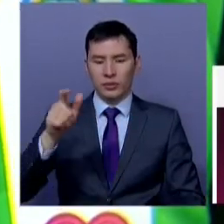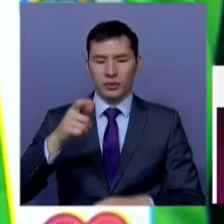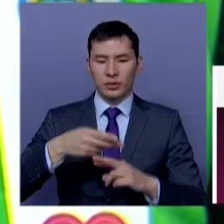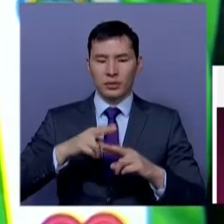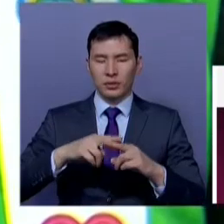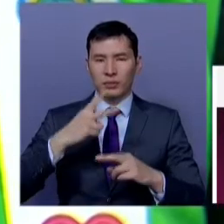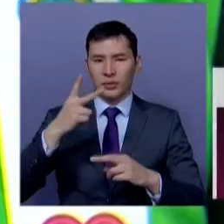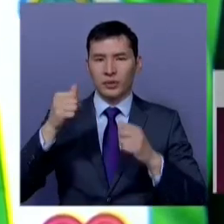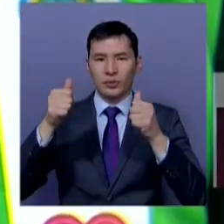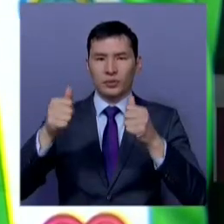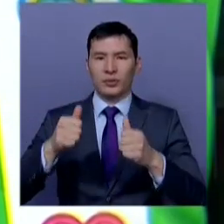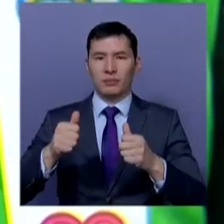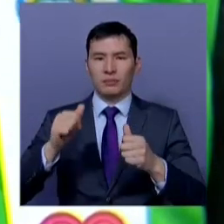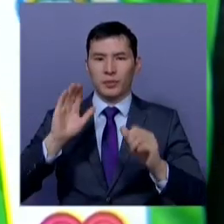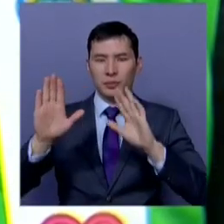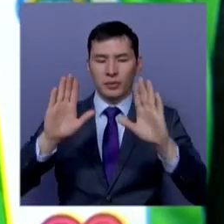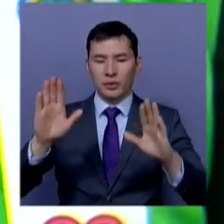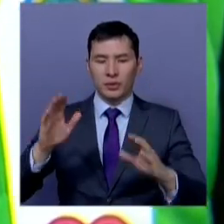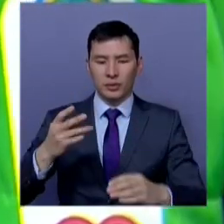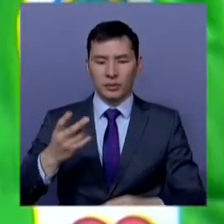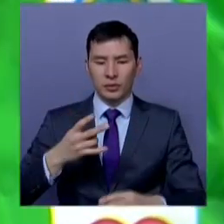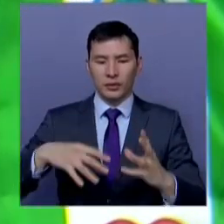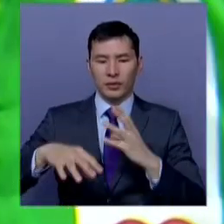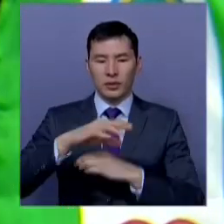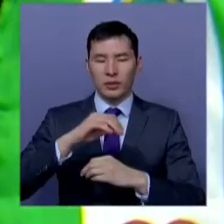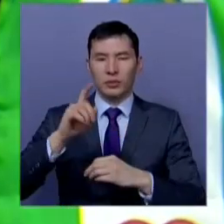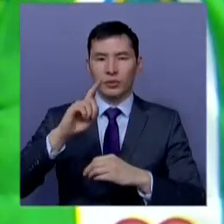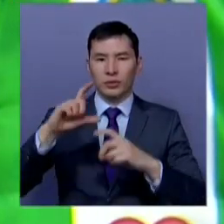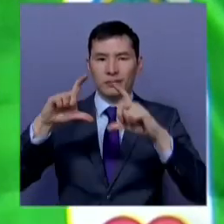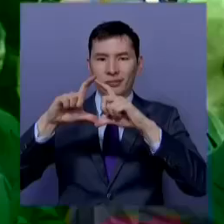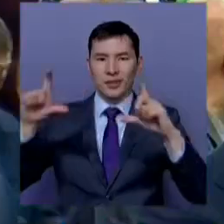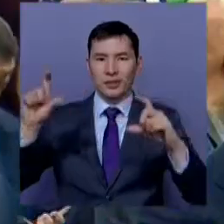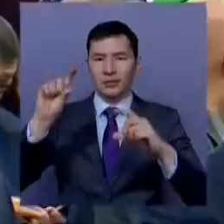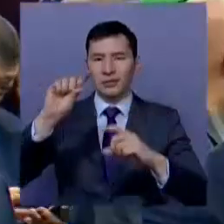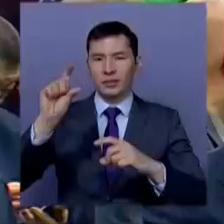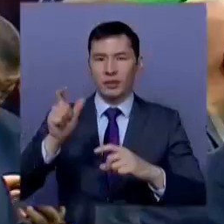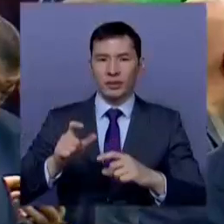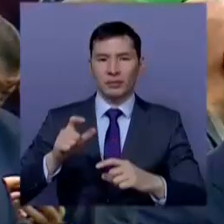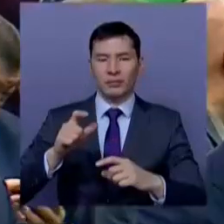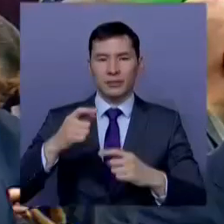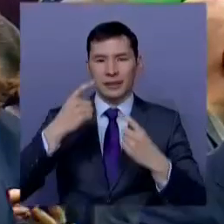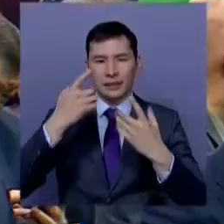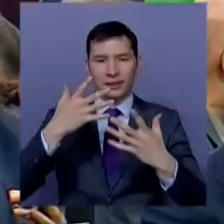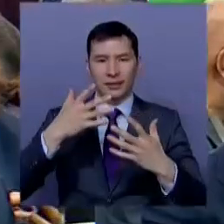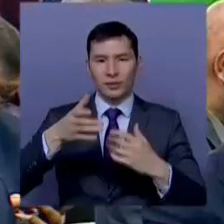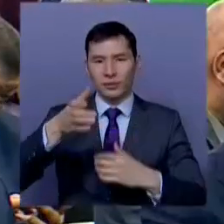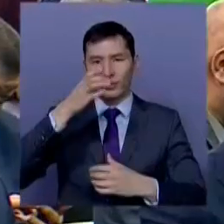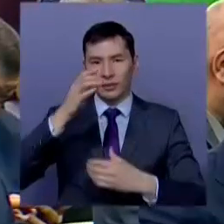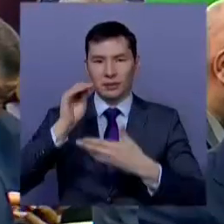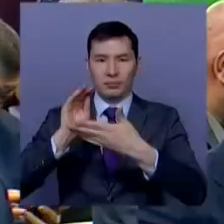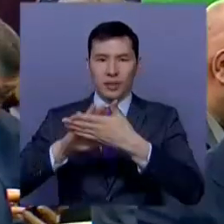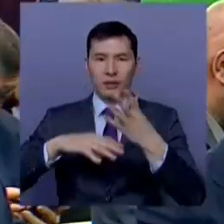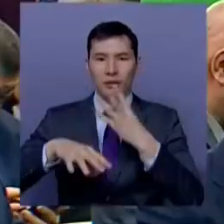суреттерін қойып, астына солардың бір халыққа нақыл сөздерін жазып қойса, қаланың көркін арттыруға себептесер еді